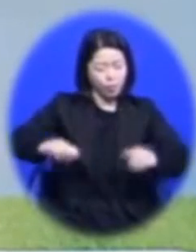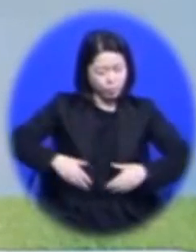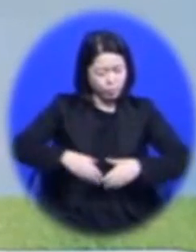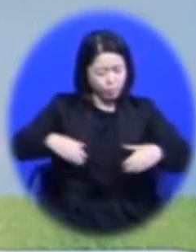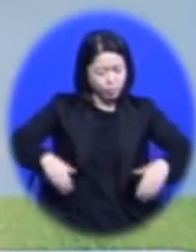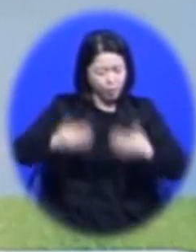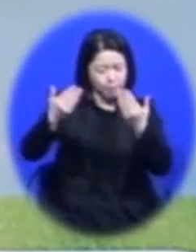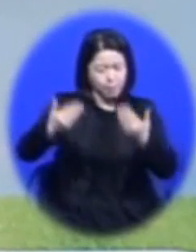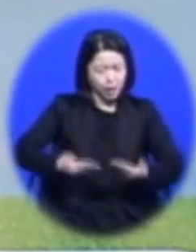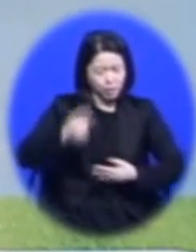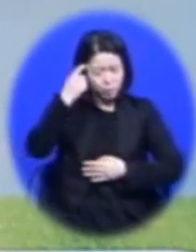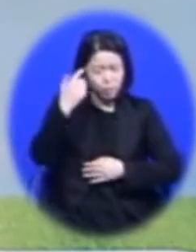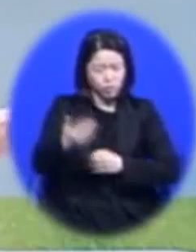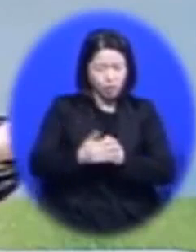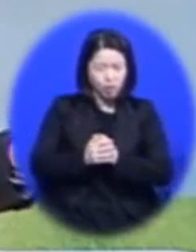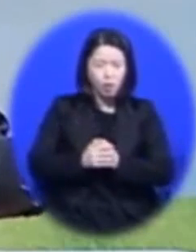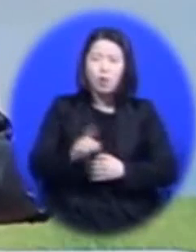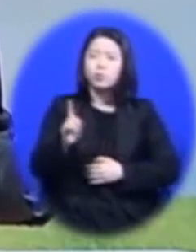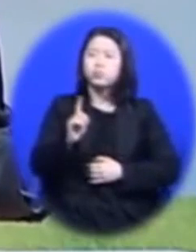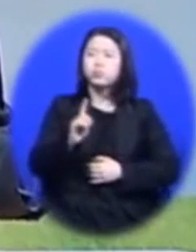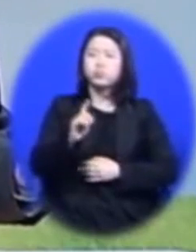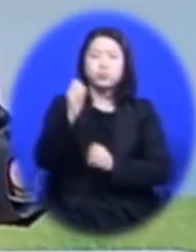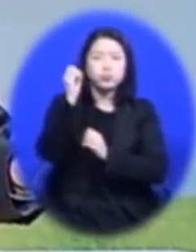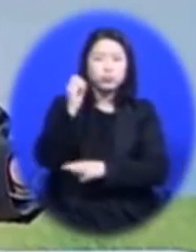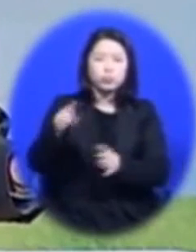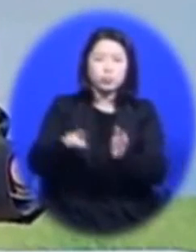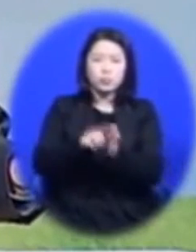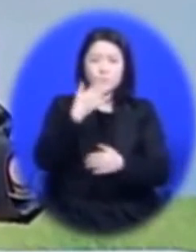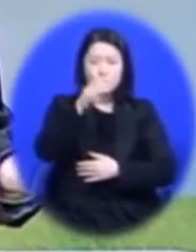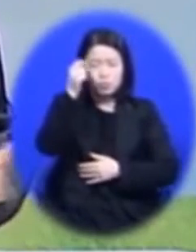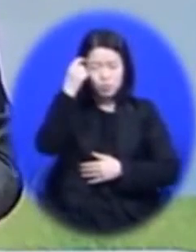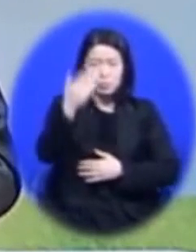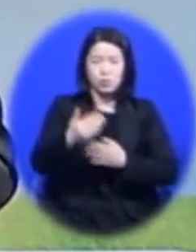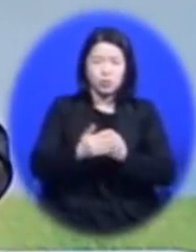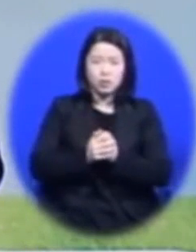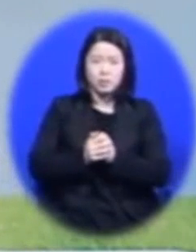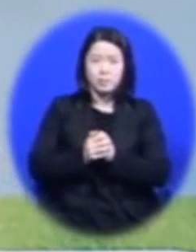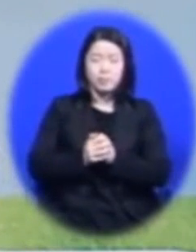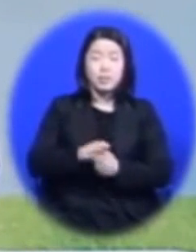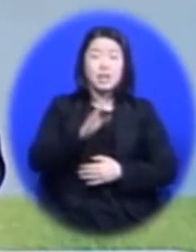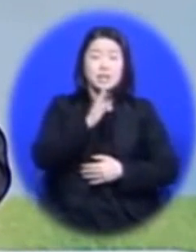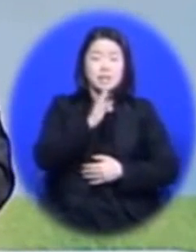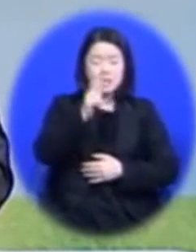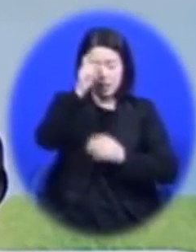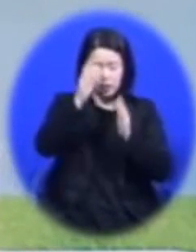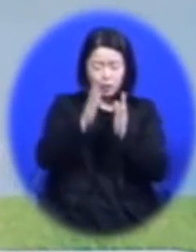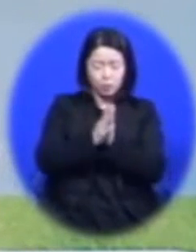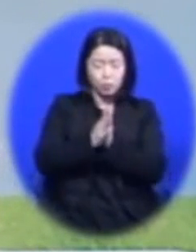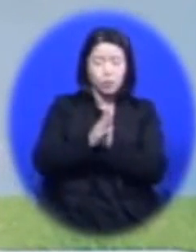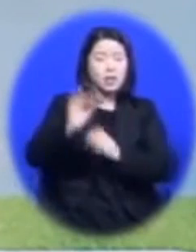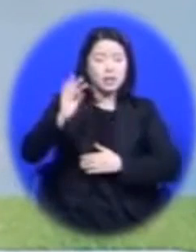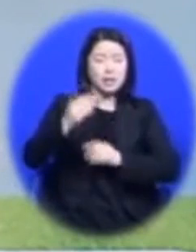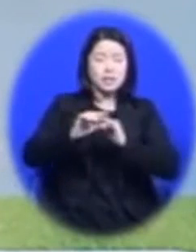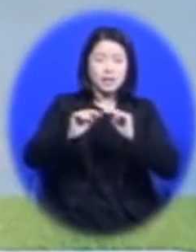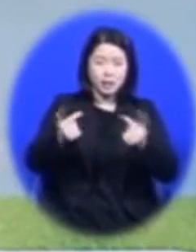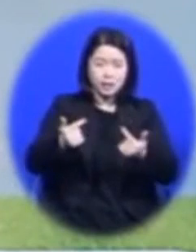것. 그 무슨 근거로 그걸 믿지요? 실제로 기도가 안 되는 사람이 그래서 안 되는 거예요.